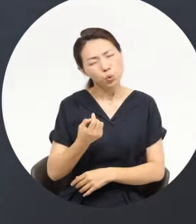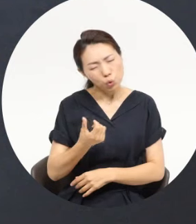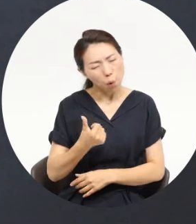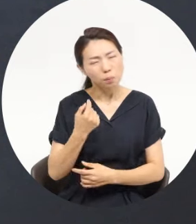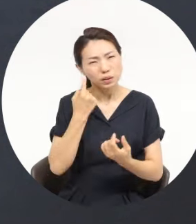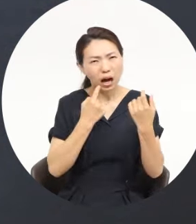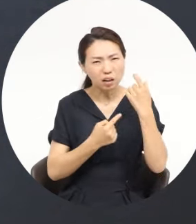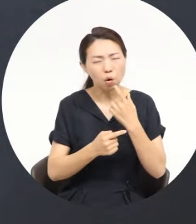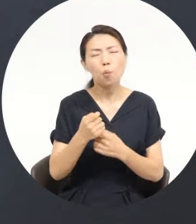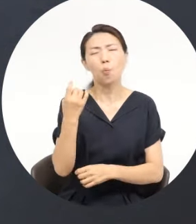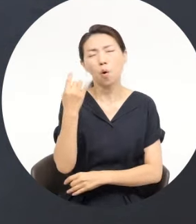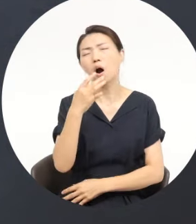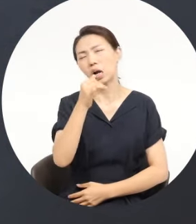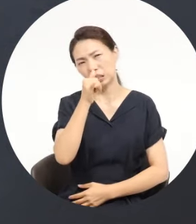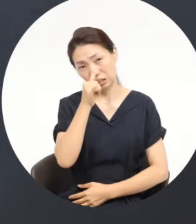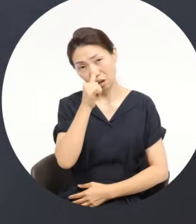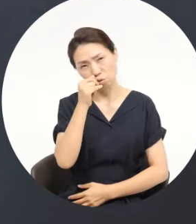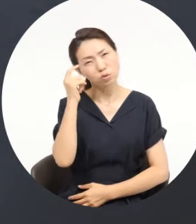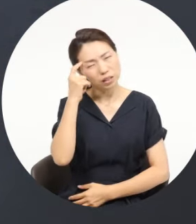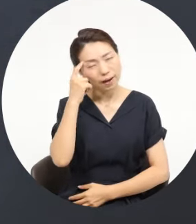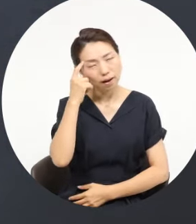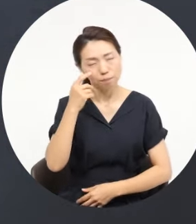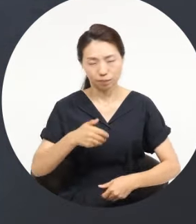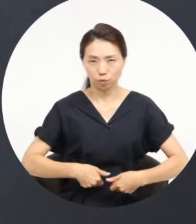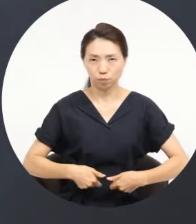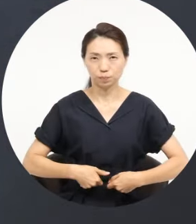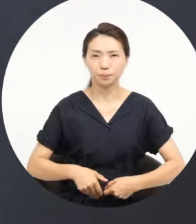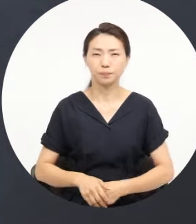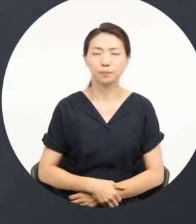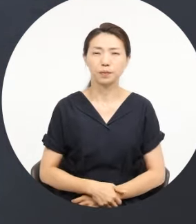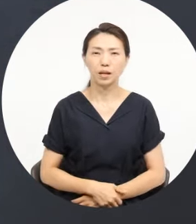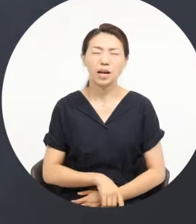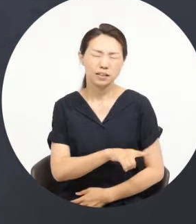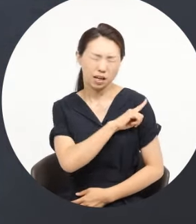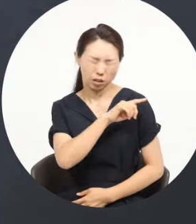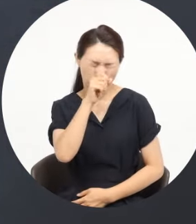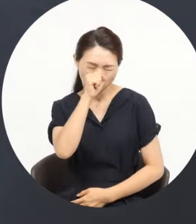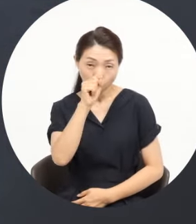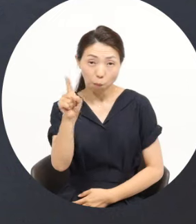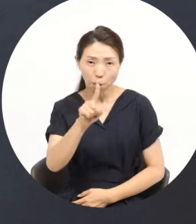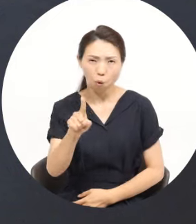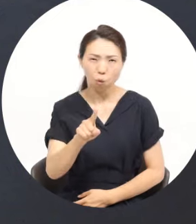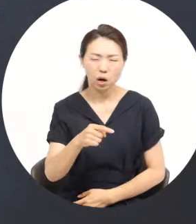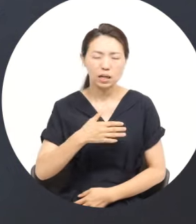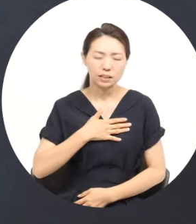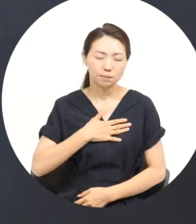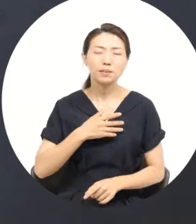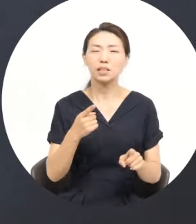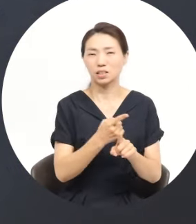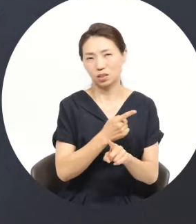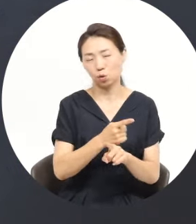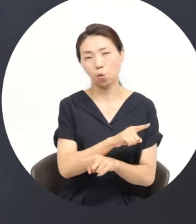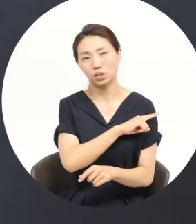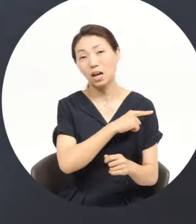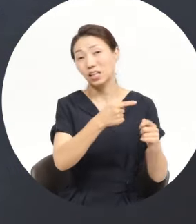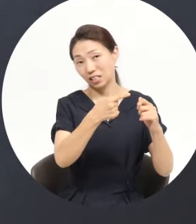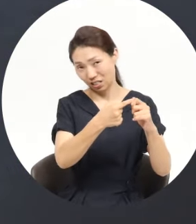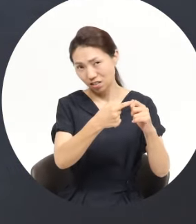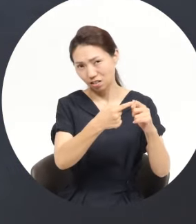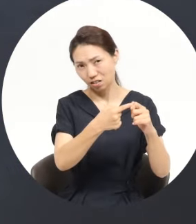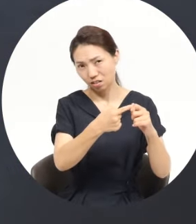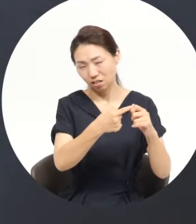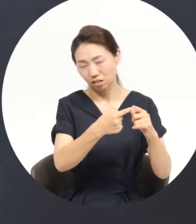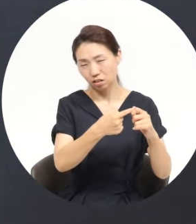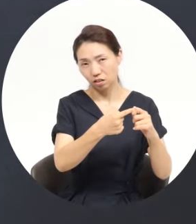요소를 가지고 있었다 이렇게 보셔야 된다 이런 얘기. 그래서 제일 좋은 거는 치료를 받는 게 제일 좋고요.